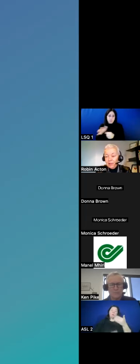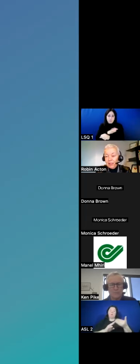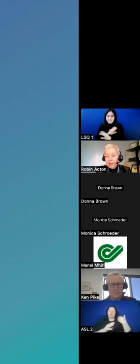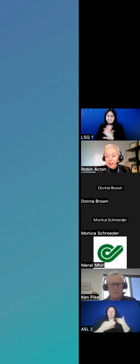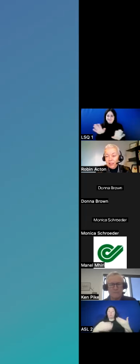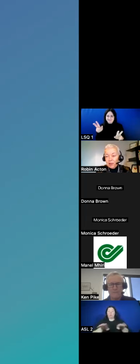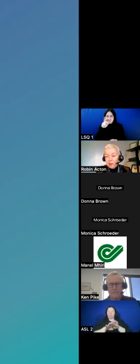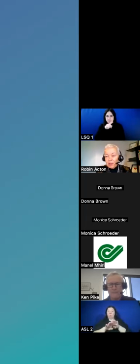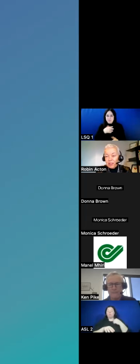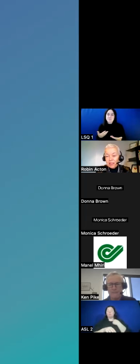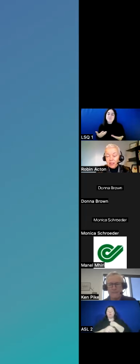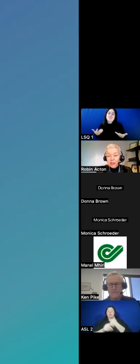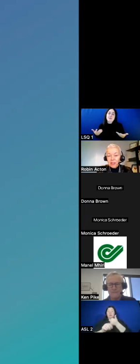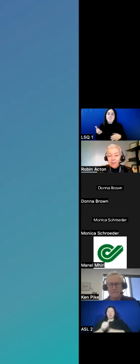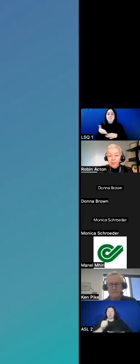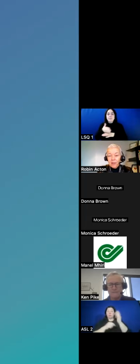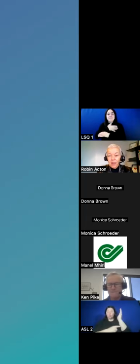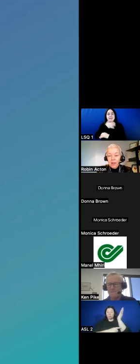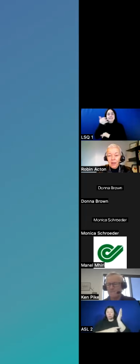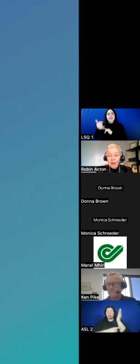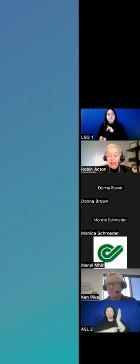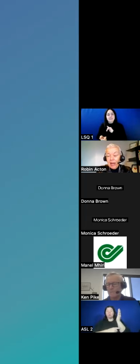questions-réponses. Mais avant de terminer,